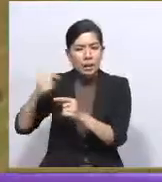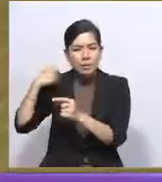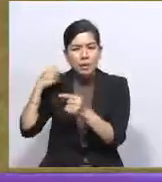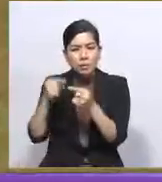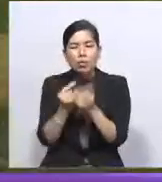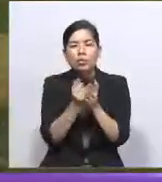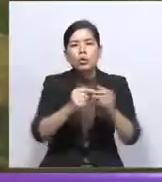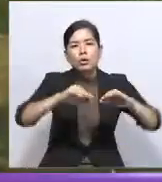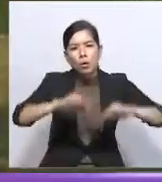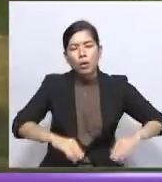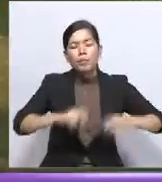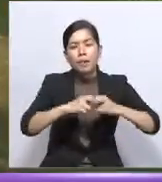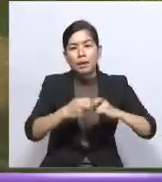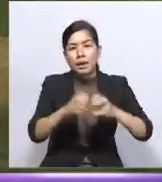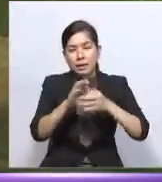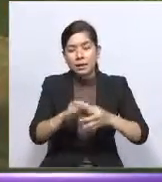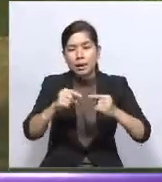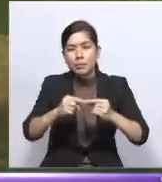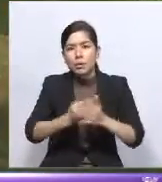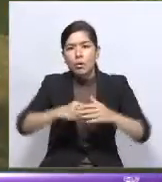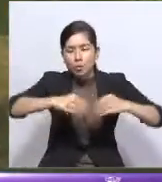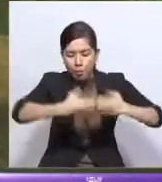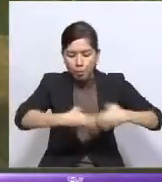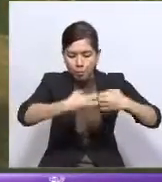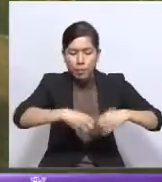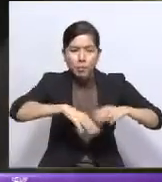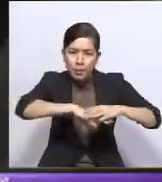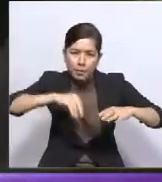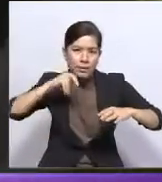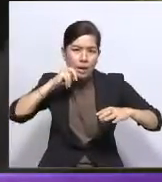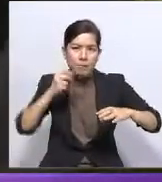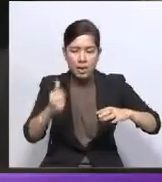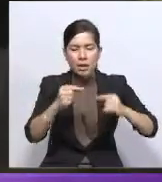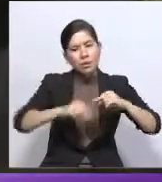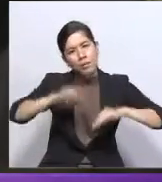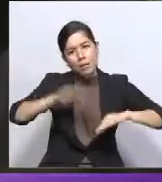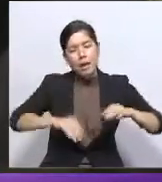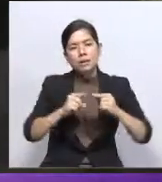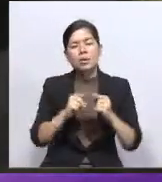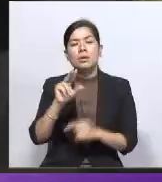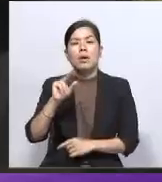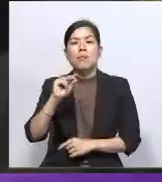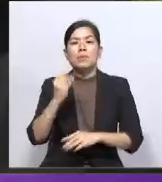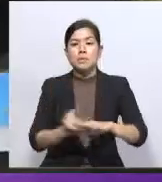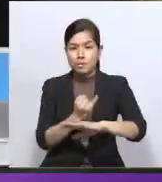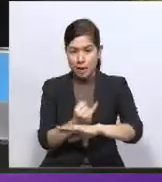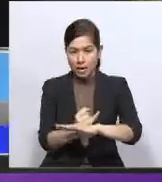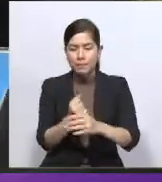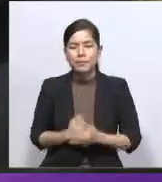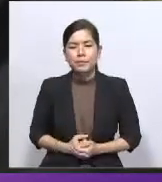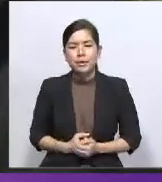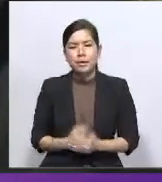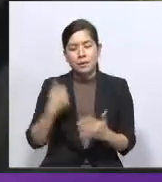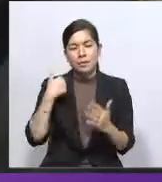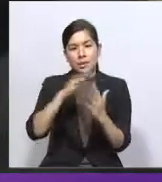าใช้จ่ายในการสูบน้ำในพื้นที่กว่า30ไร ่เรามีแผนงานที่จะทำภายใต้โครงการ